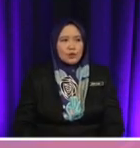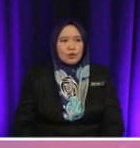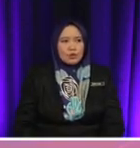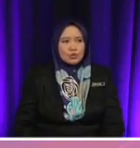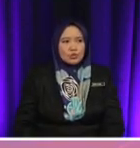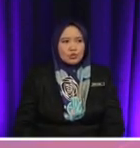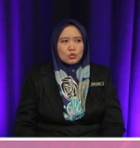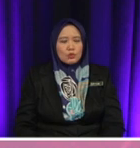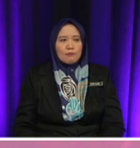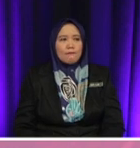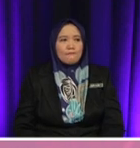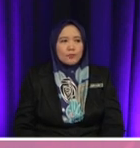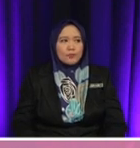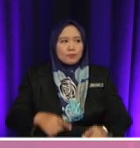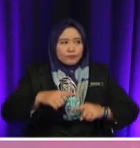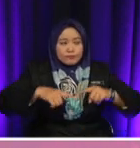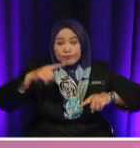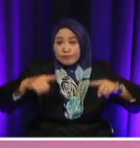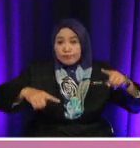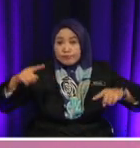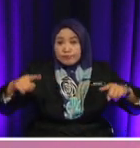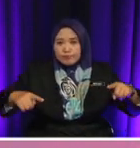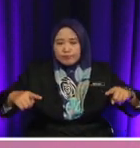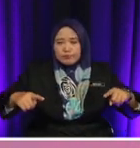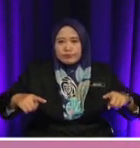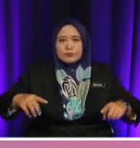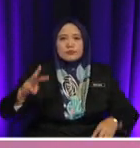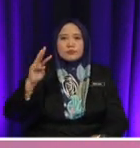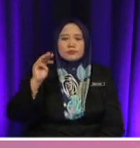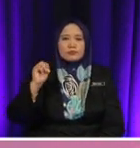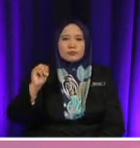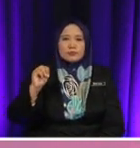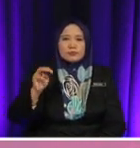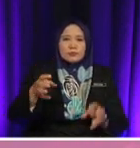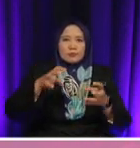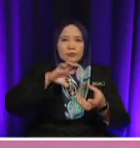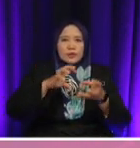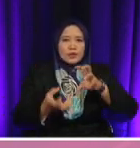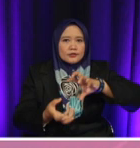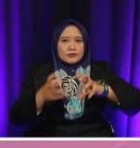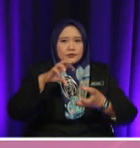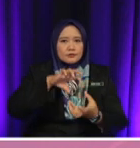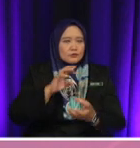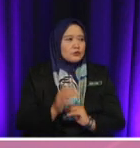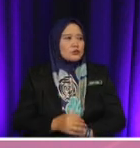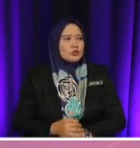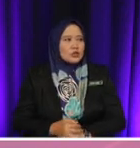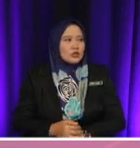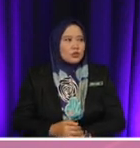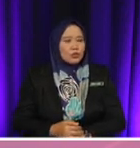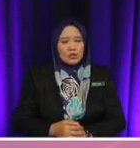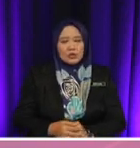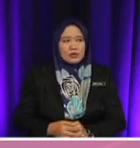adalah kehadiran fosforus okey kehadiranos fosforus dan pertumbuhan akar bunga atau daun tadi adalah itu